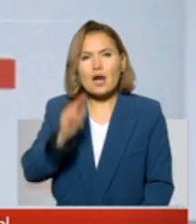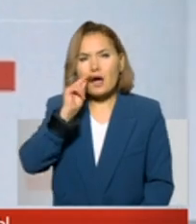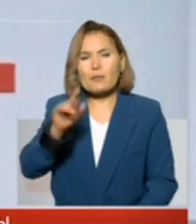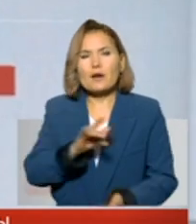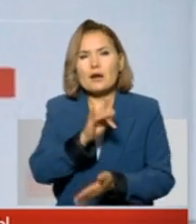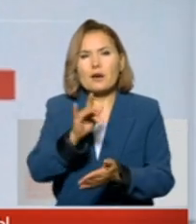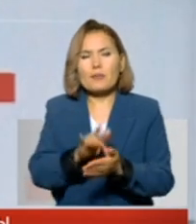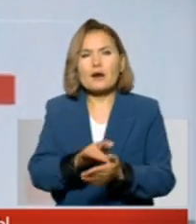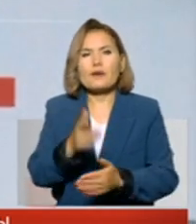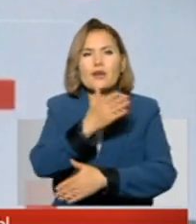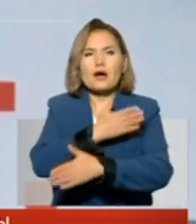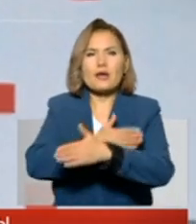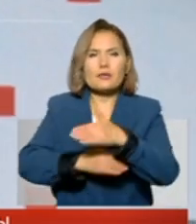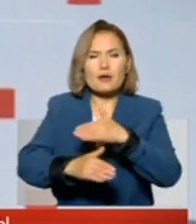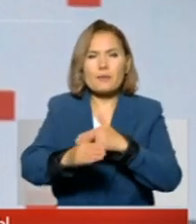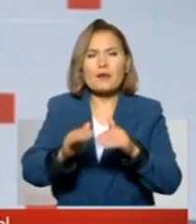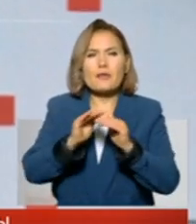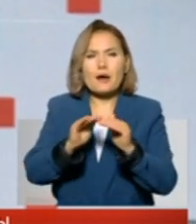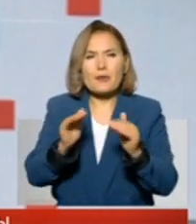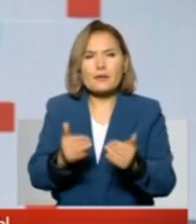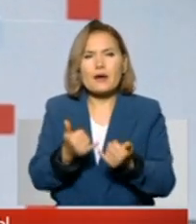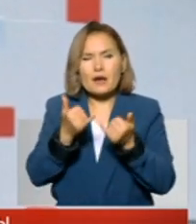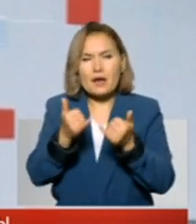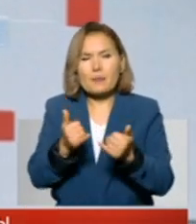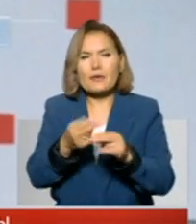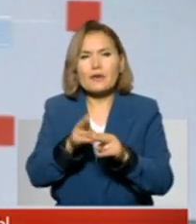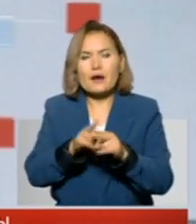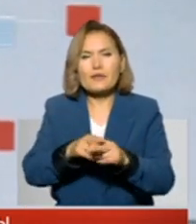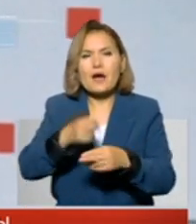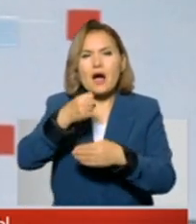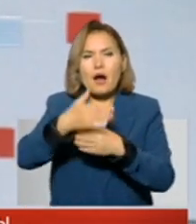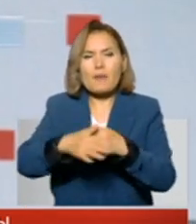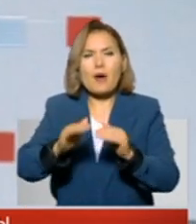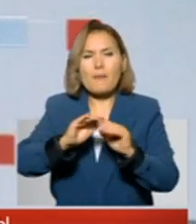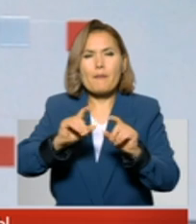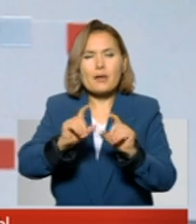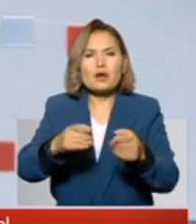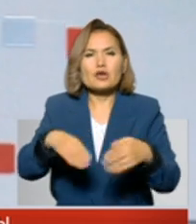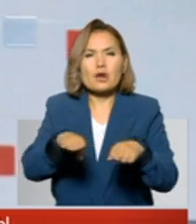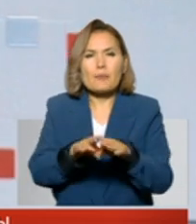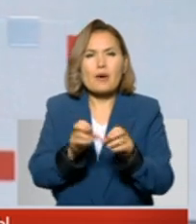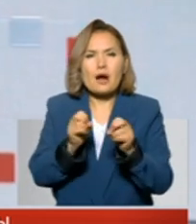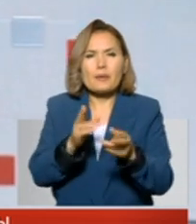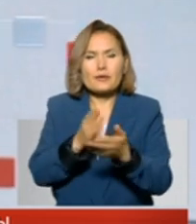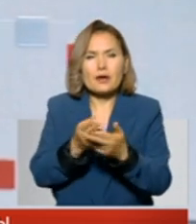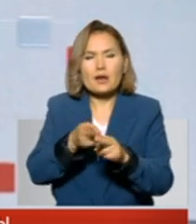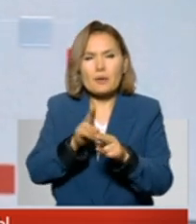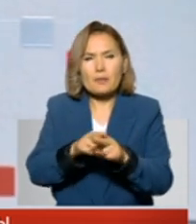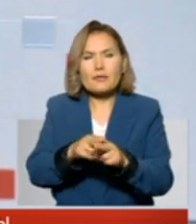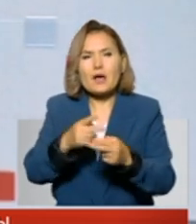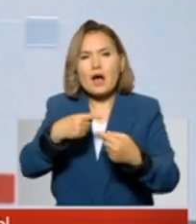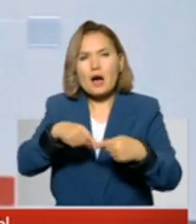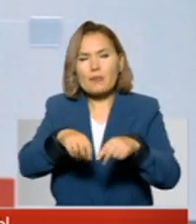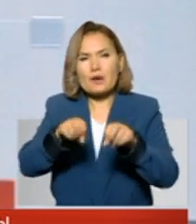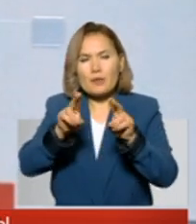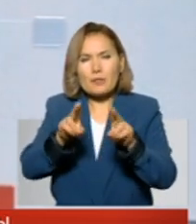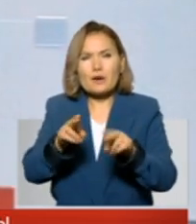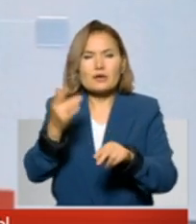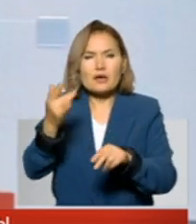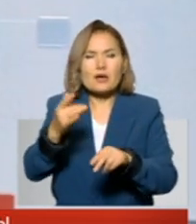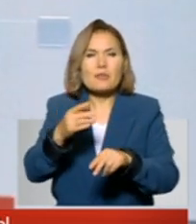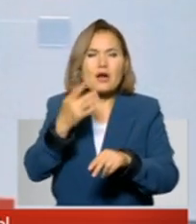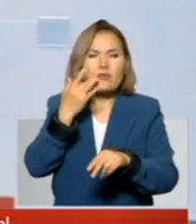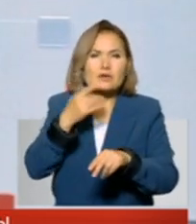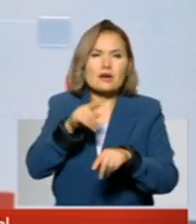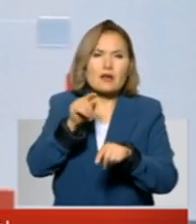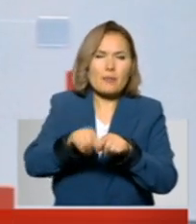Шымкентте ерекше күтімді қажет ететін балаларға арналған коррекциялық балабақша жабылып қалуы мүмкін. Өйткені құзырлы органдардың толассыз